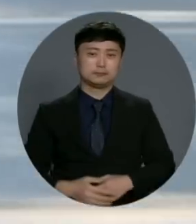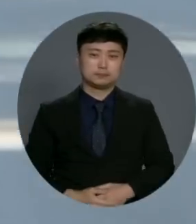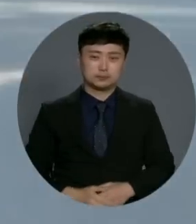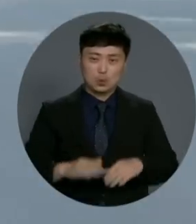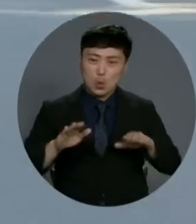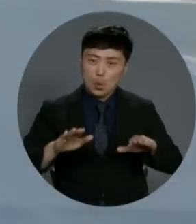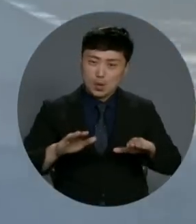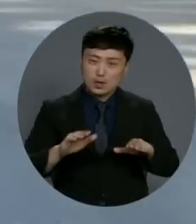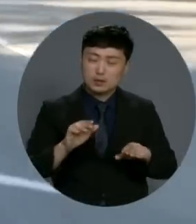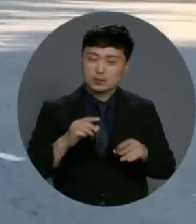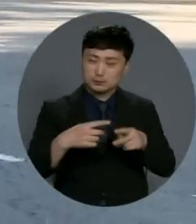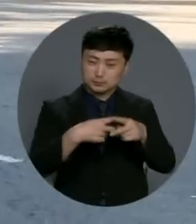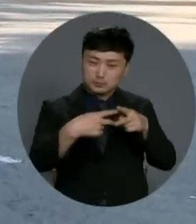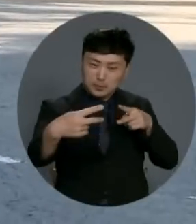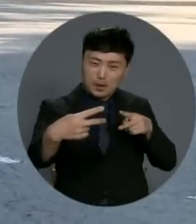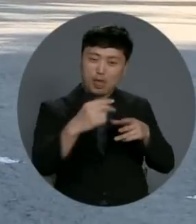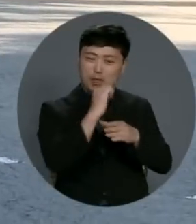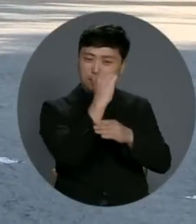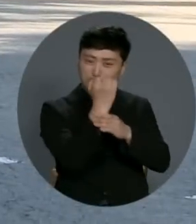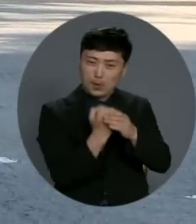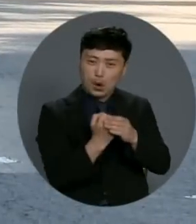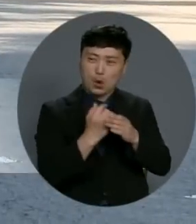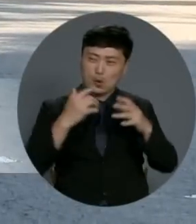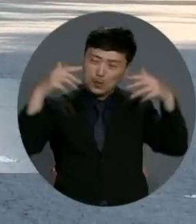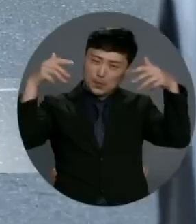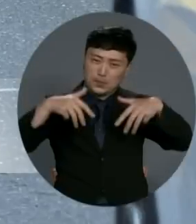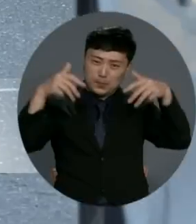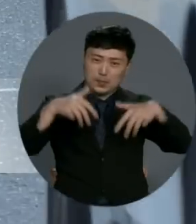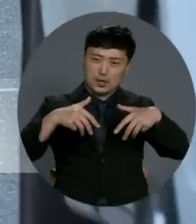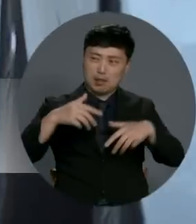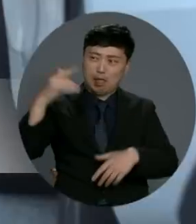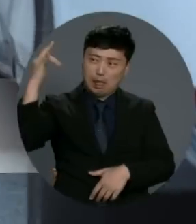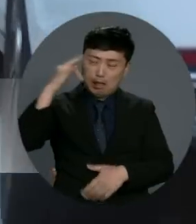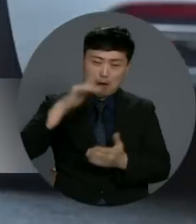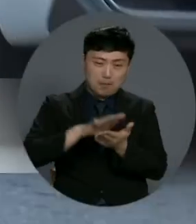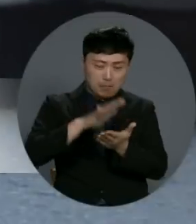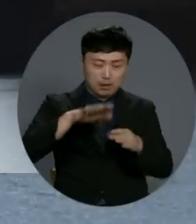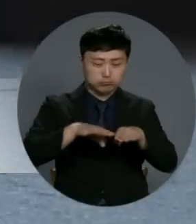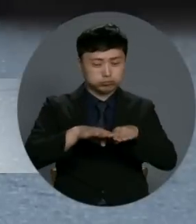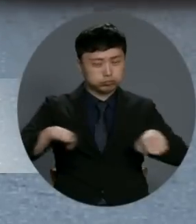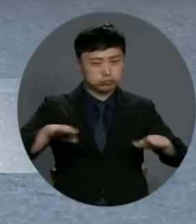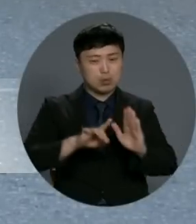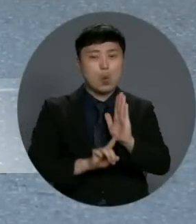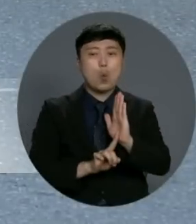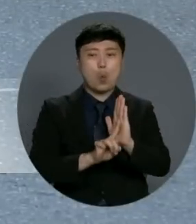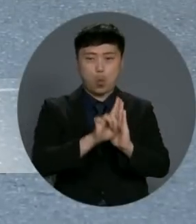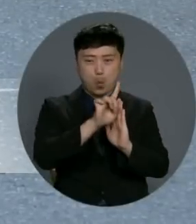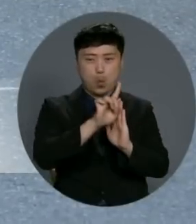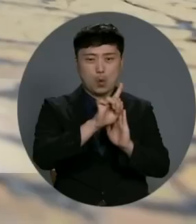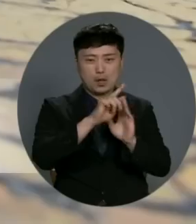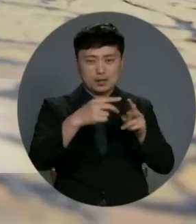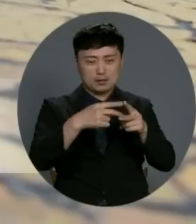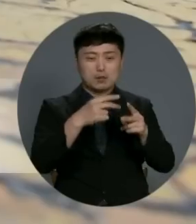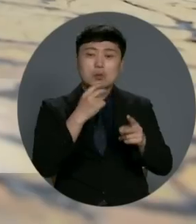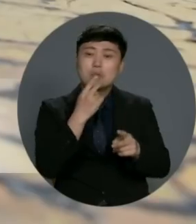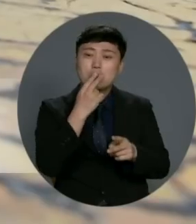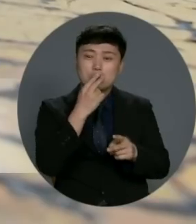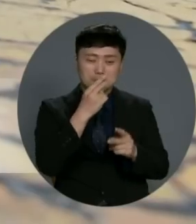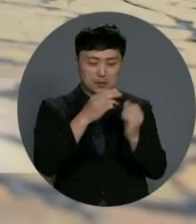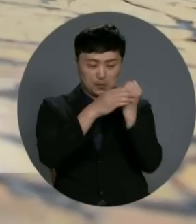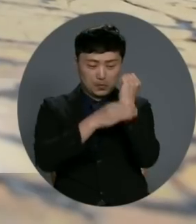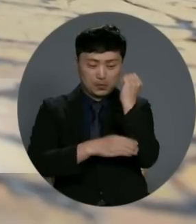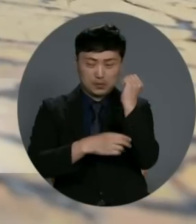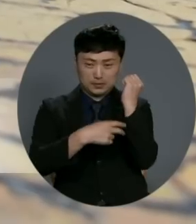오래된 중앙분리대가 긴 장마로 약해진 데다 최근 폭염으로 아스팔트 온도가 급격히 상승해 플라스틱